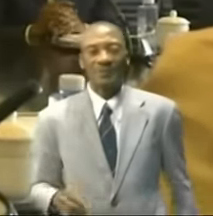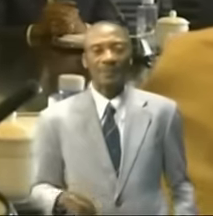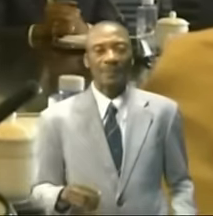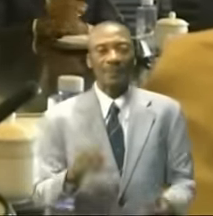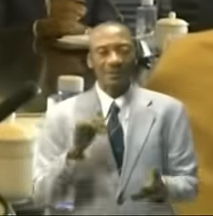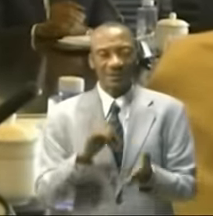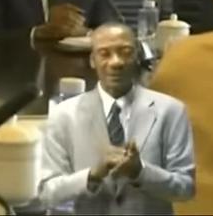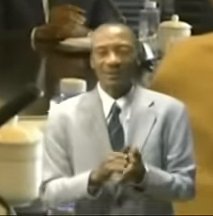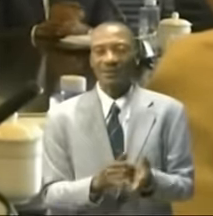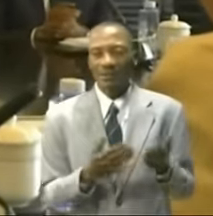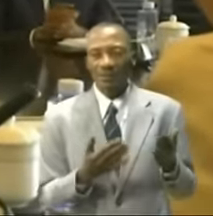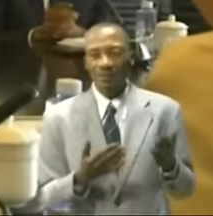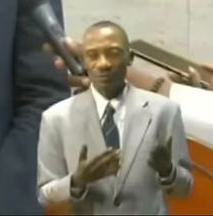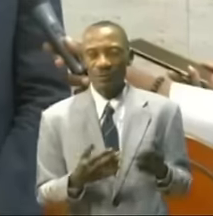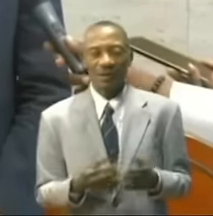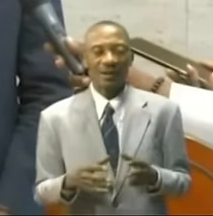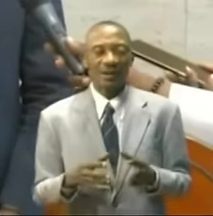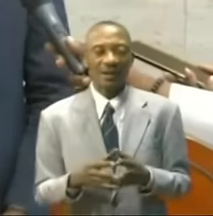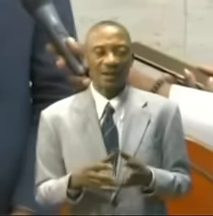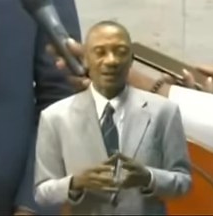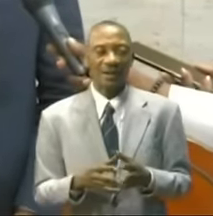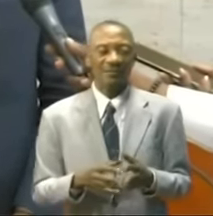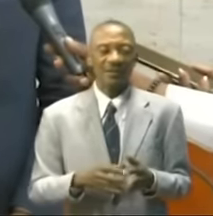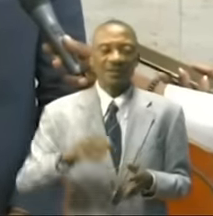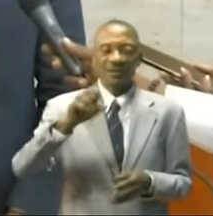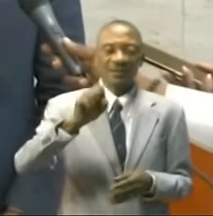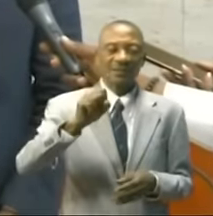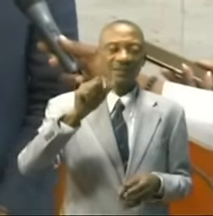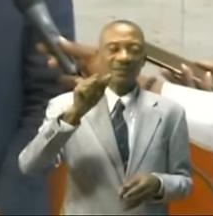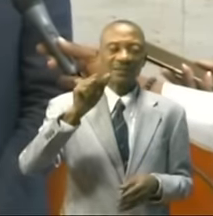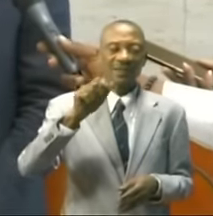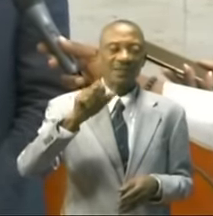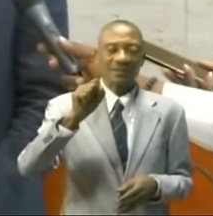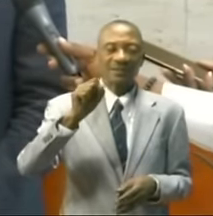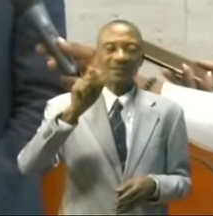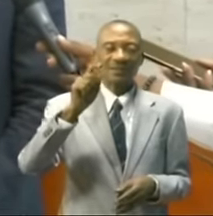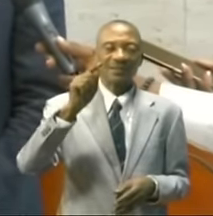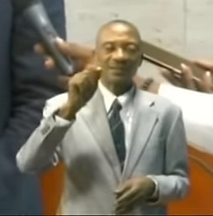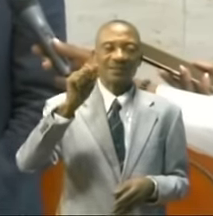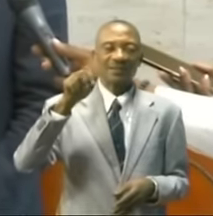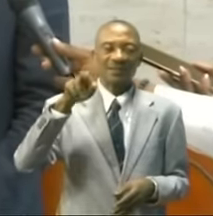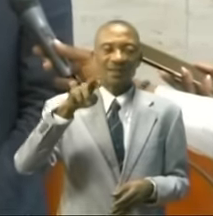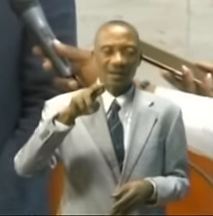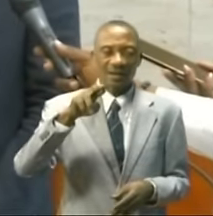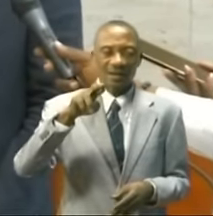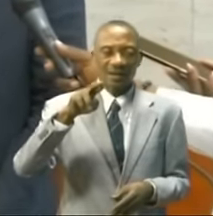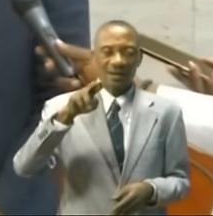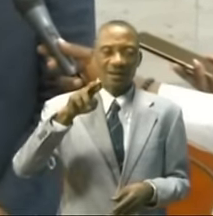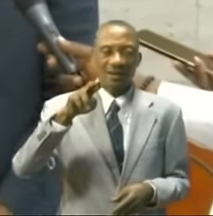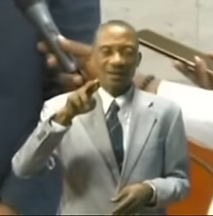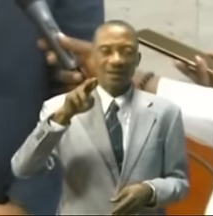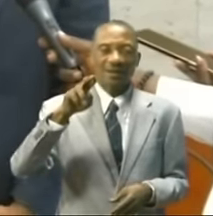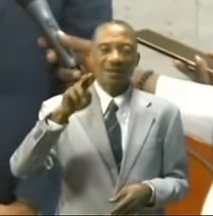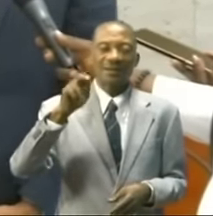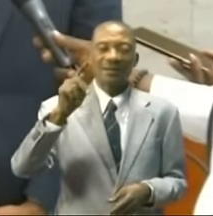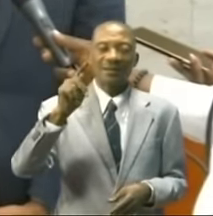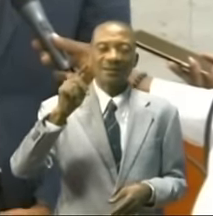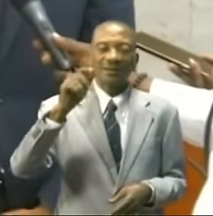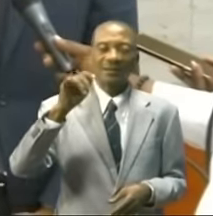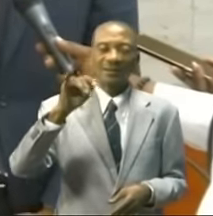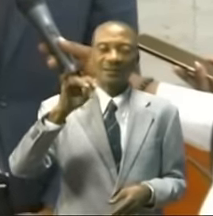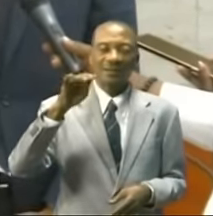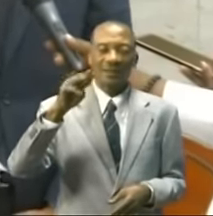Star Times. On a fait le point de cette collaboration et Star Times a eu l'occasion de nous partager un super projet